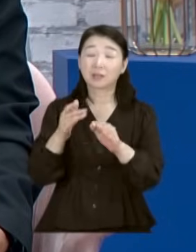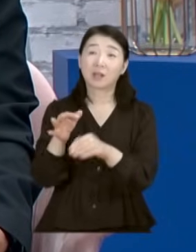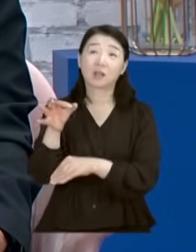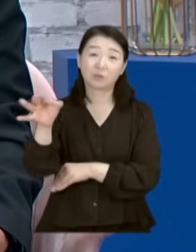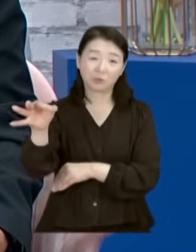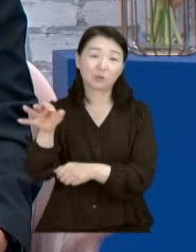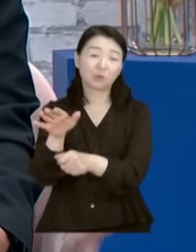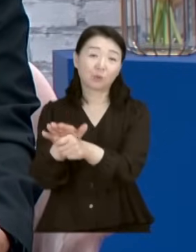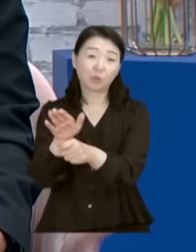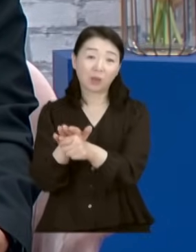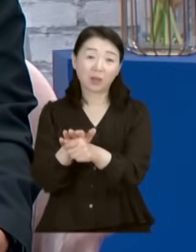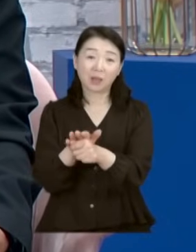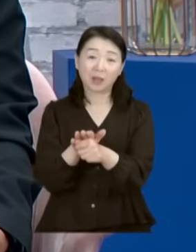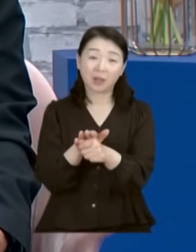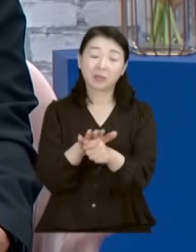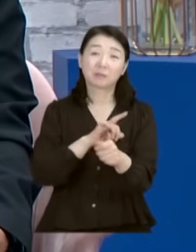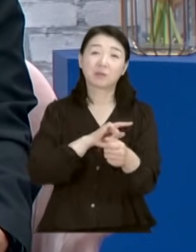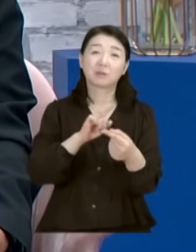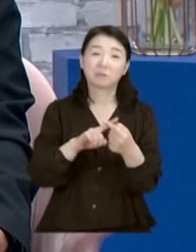외국 사람을 돕는데 아니